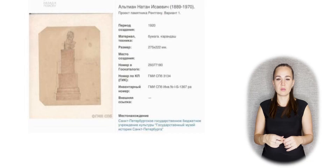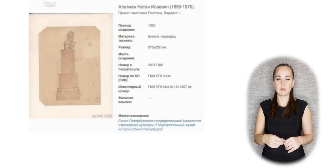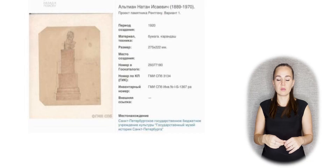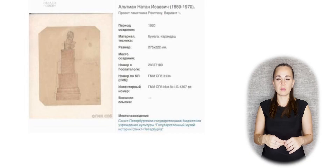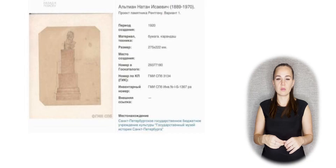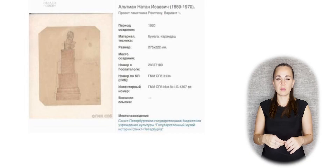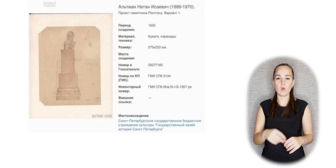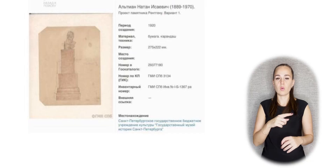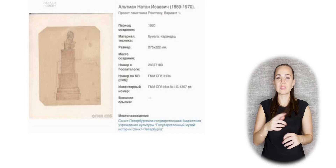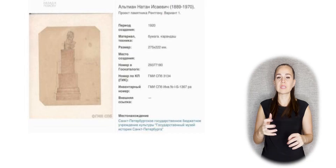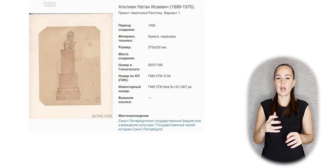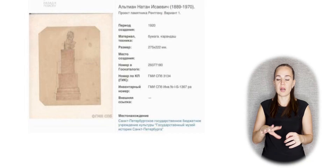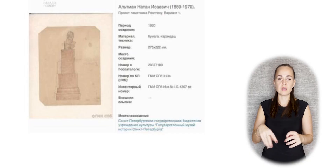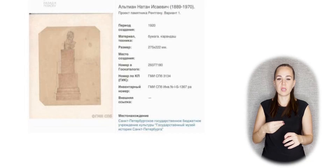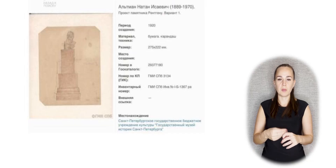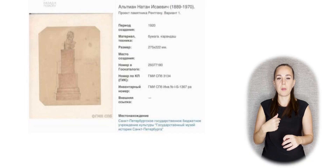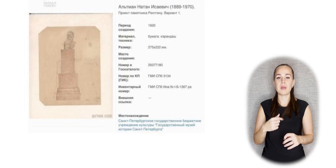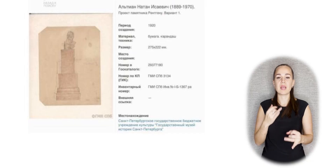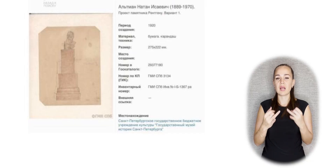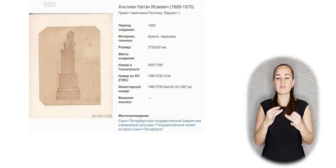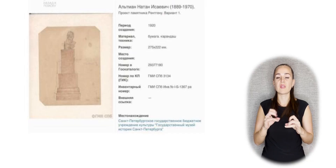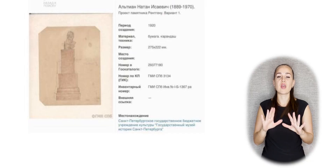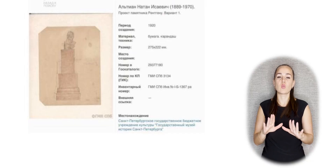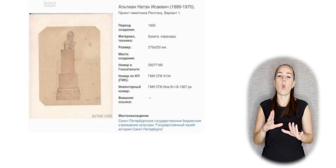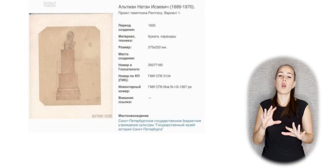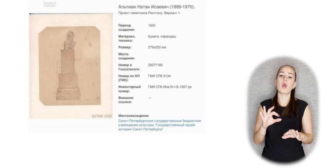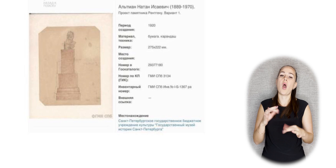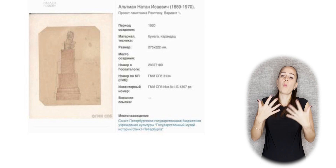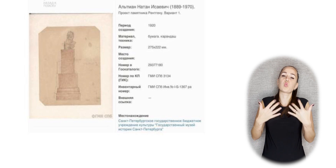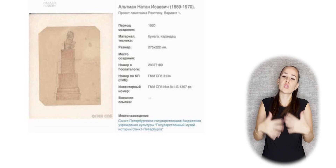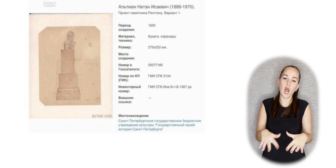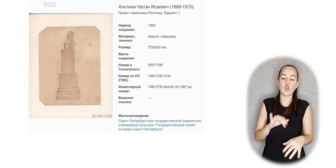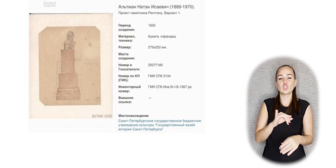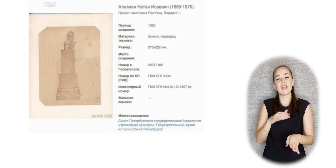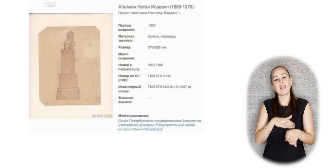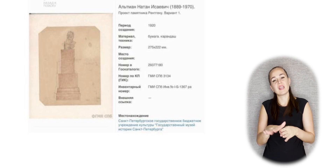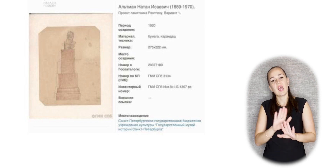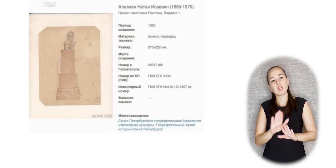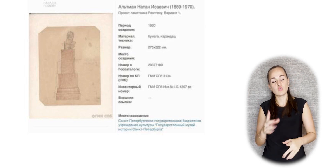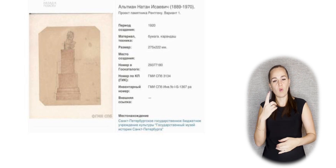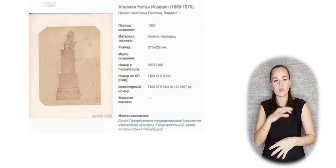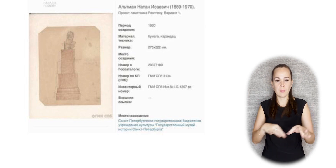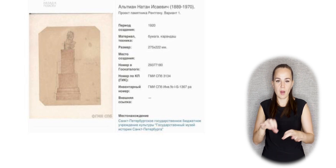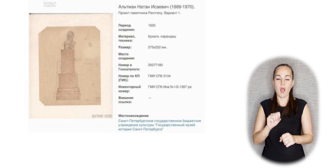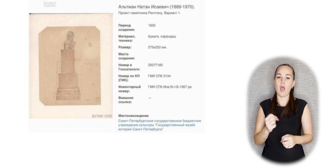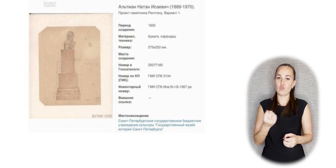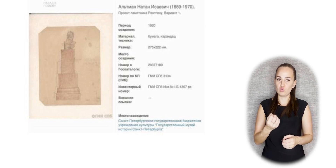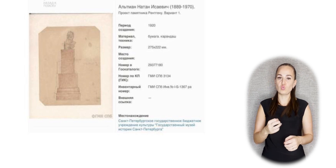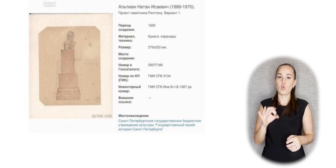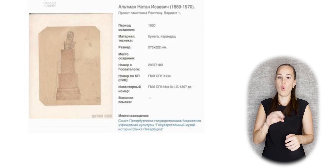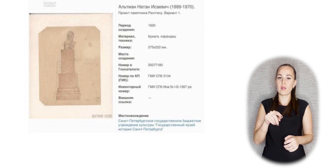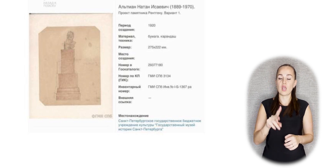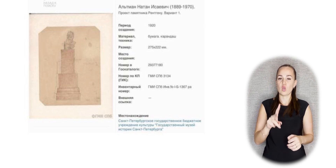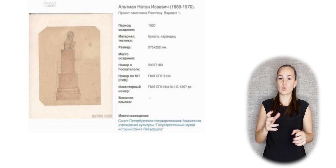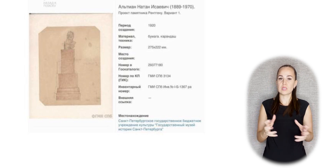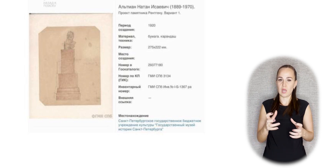сохранился до сих пор. Мы уже хотим поговорить не только об утраченных и нереализованных проектах, но и о том, что сохранилось на улицах города. А во-вторых,